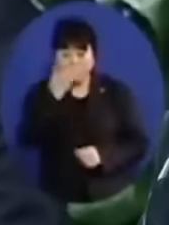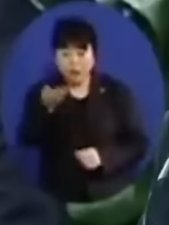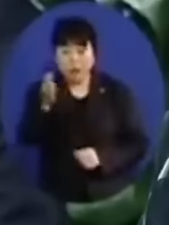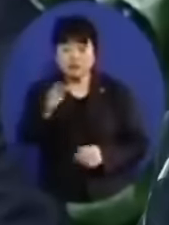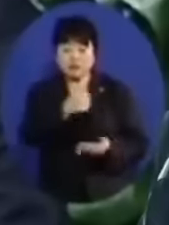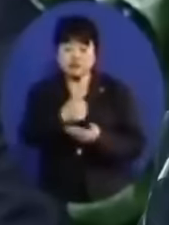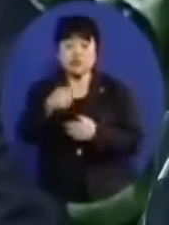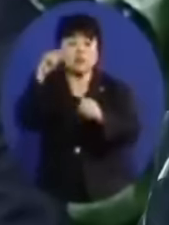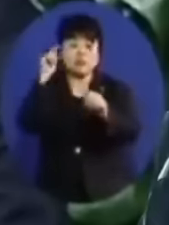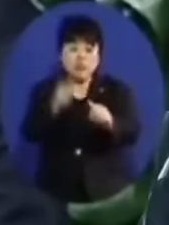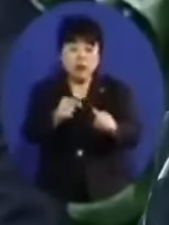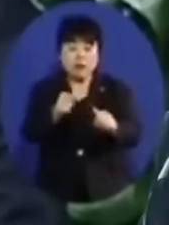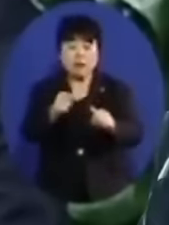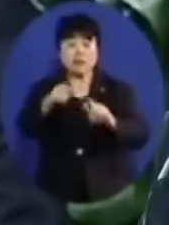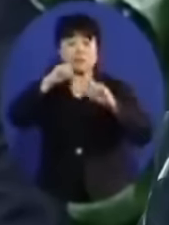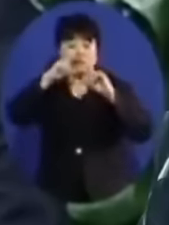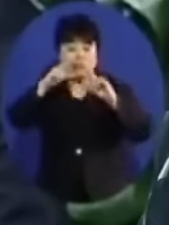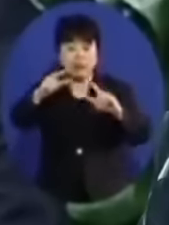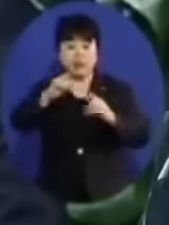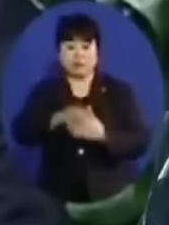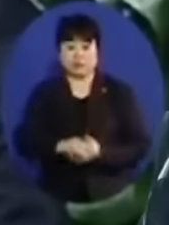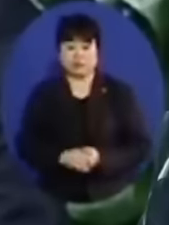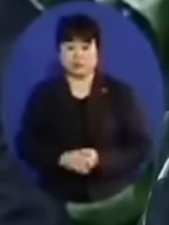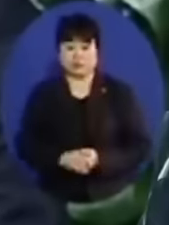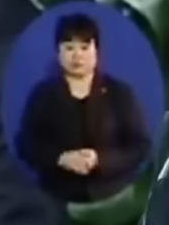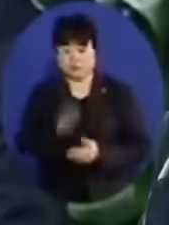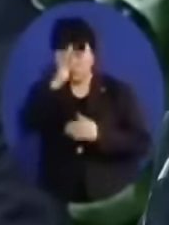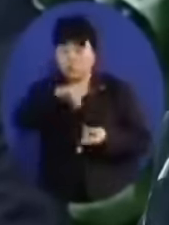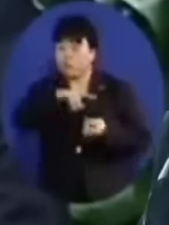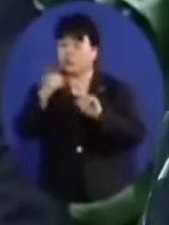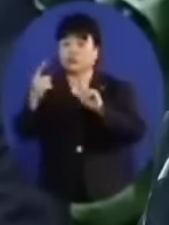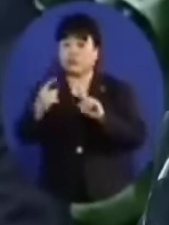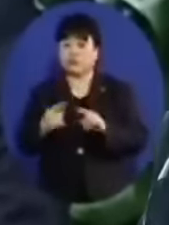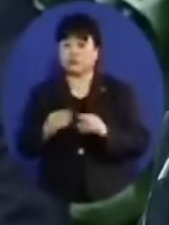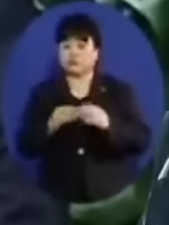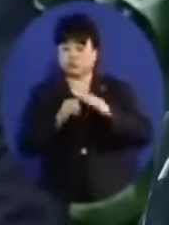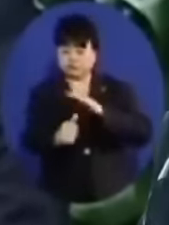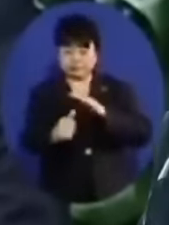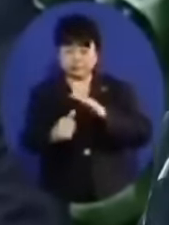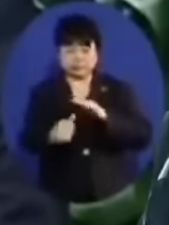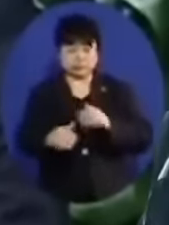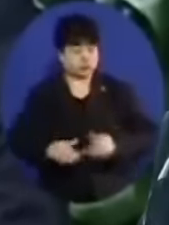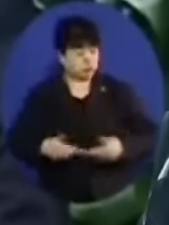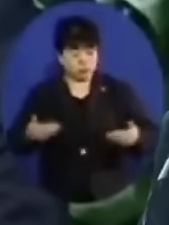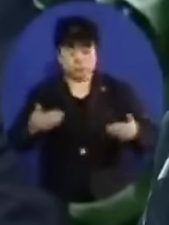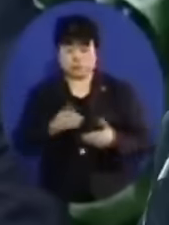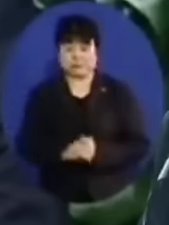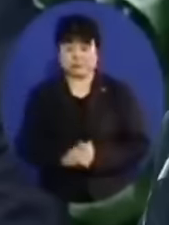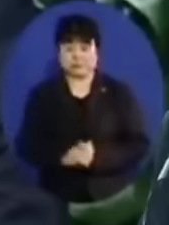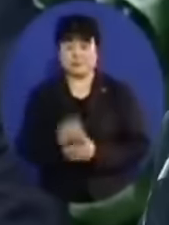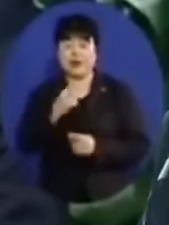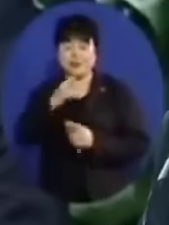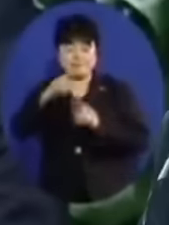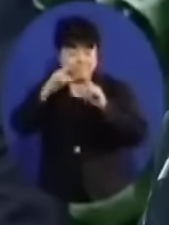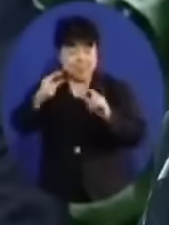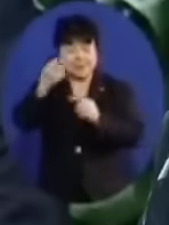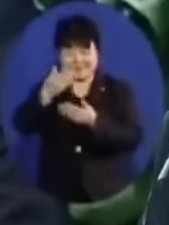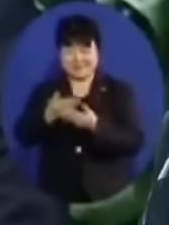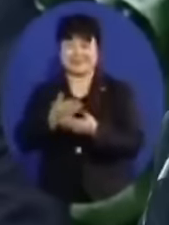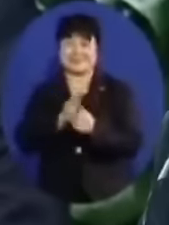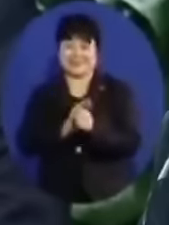주님이 말씀 한마디만 하시면 나을 것이지 뭘 우리 집까지 오시겠습니까? 말 한마디만 이 자리에 해